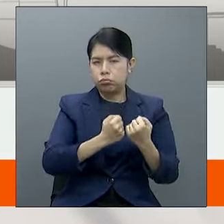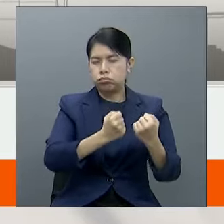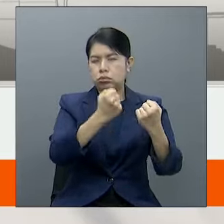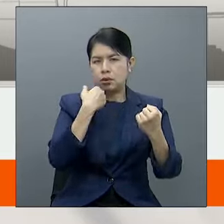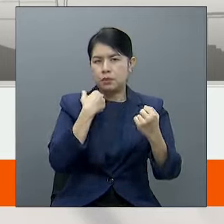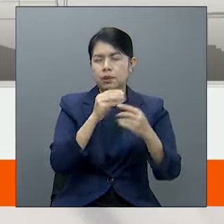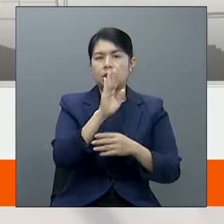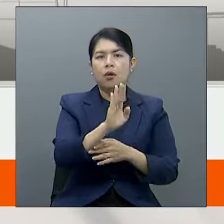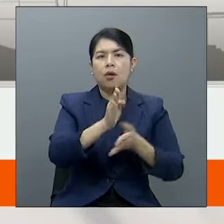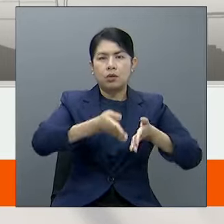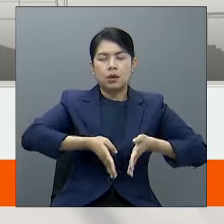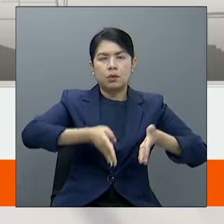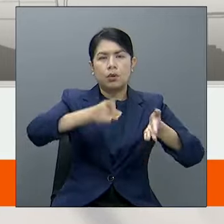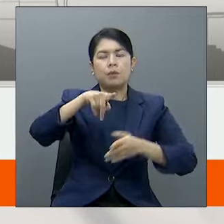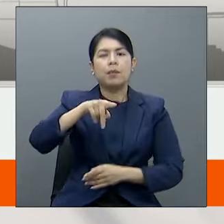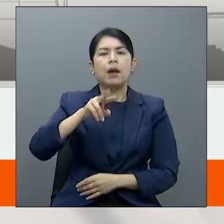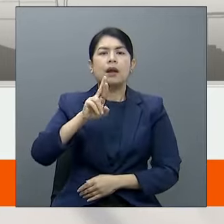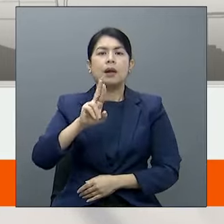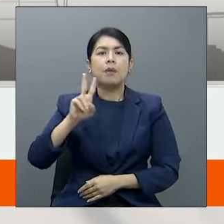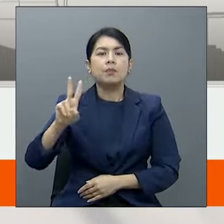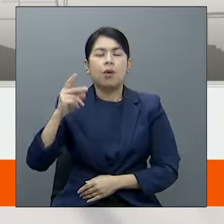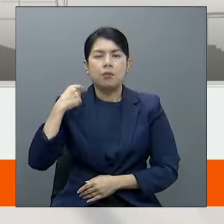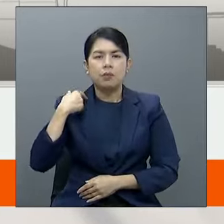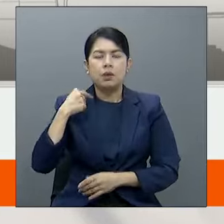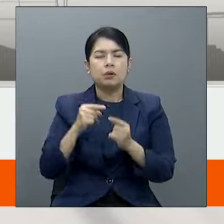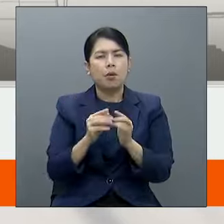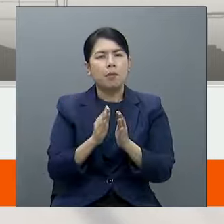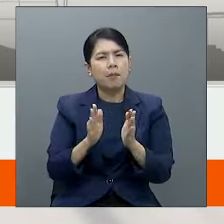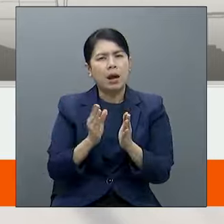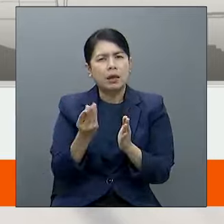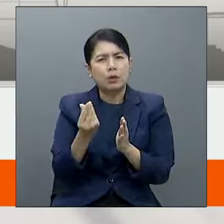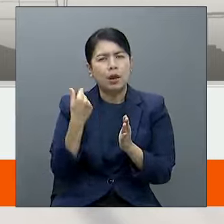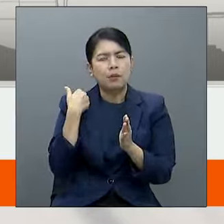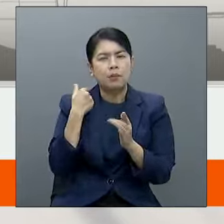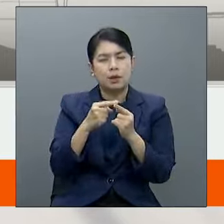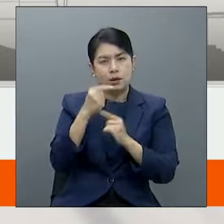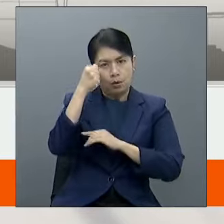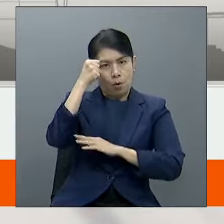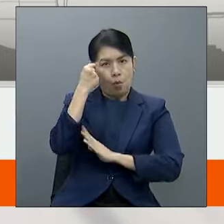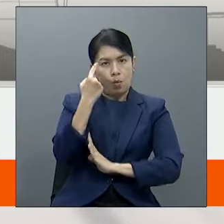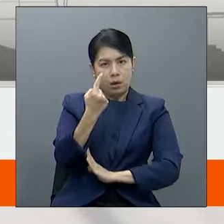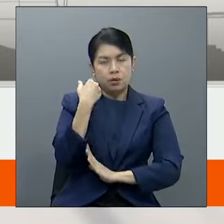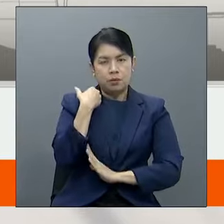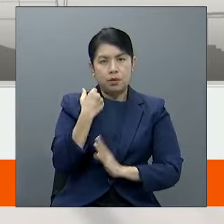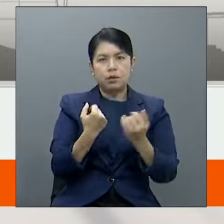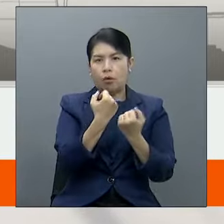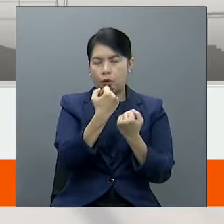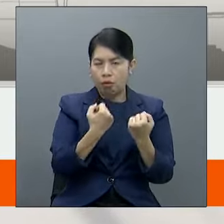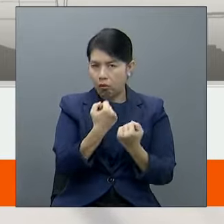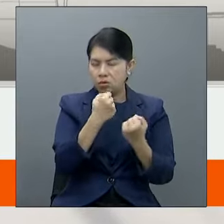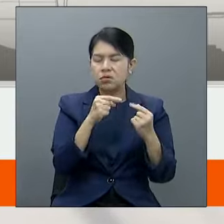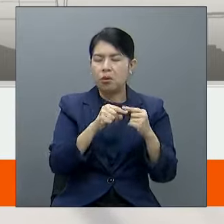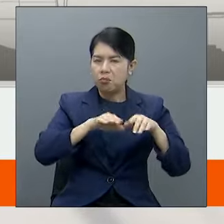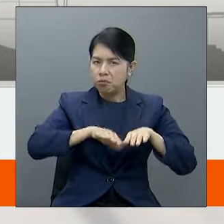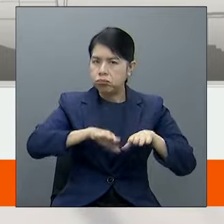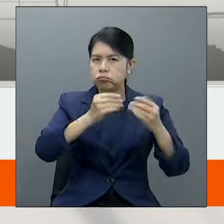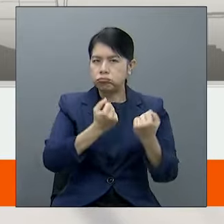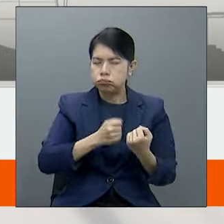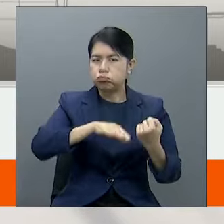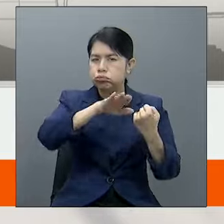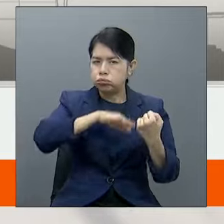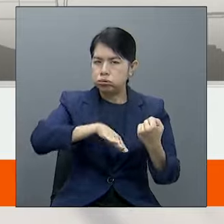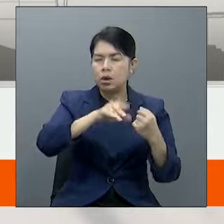มีจำนวนสักเท่าไหร่นะฮ ะ ปรากฏว่าต่อวันเนี่ยนะครับ 200,000 คันนะครับที่ผ่านเนี่ย